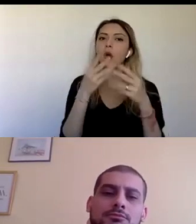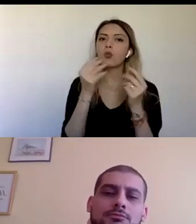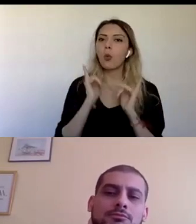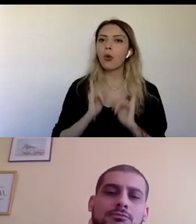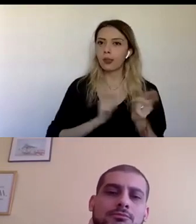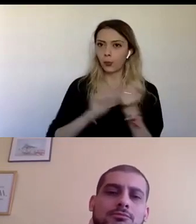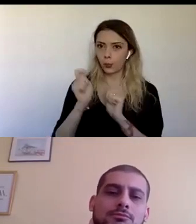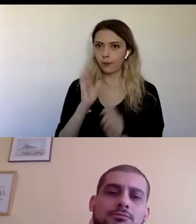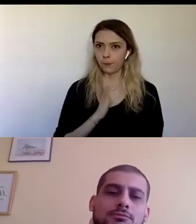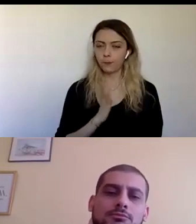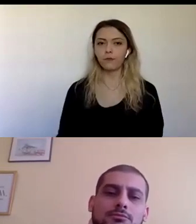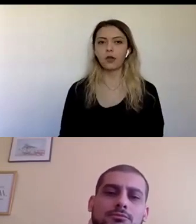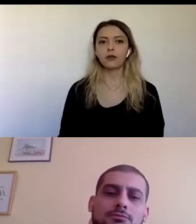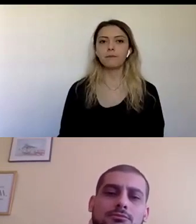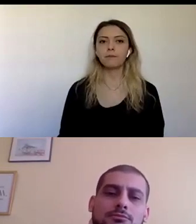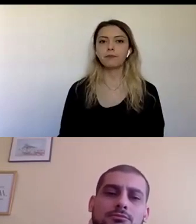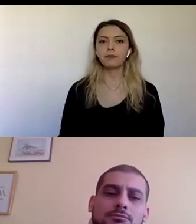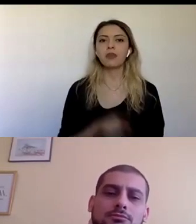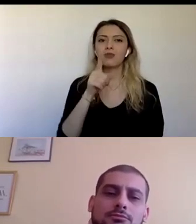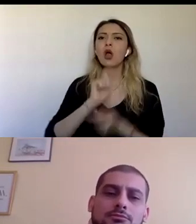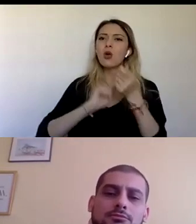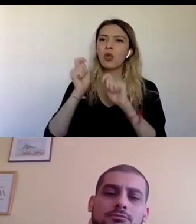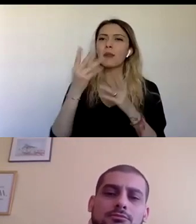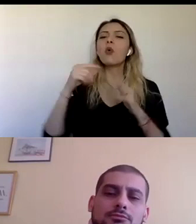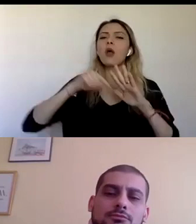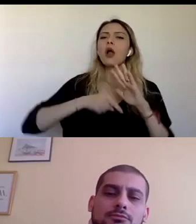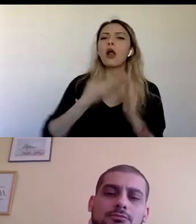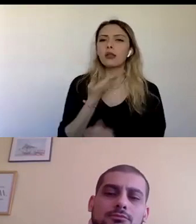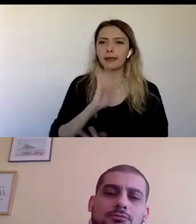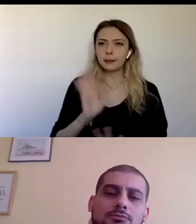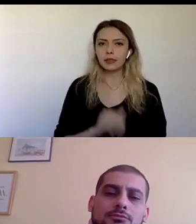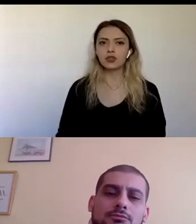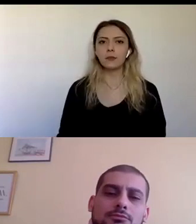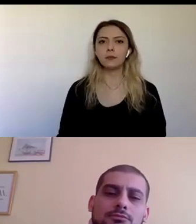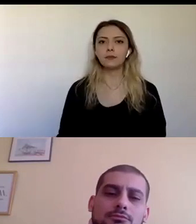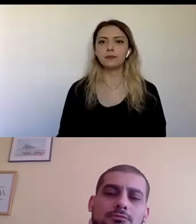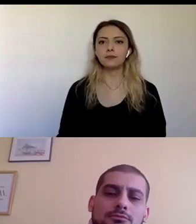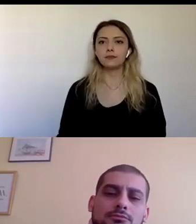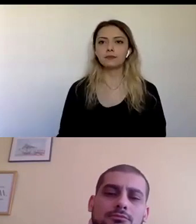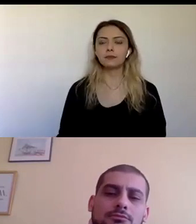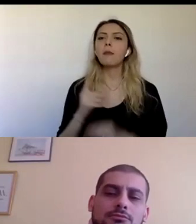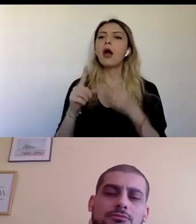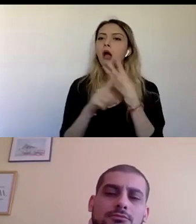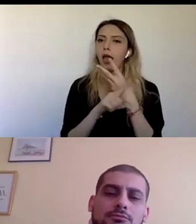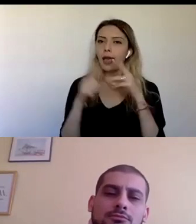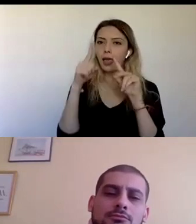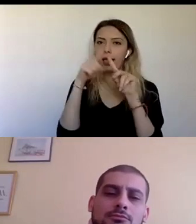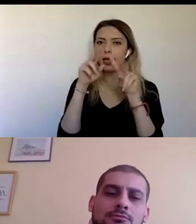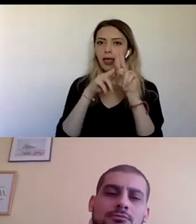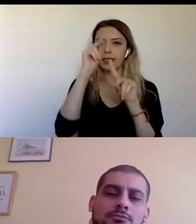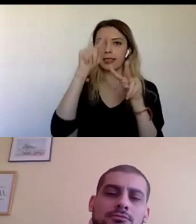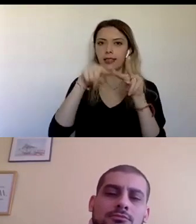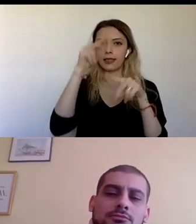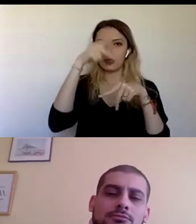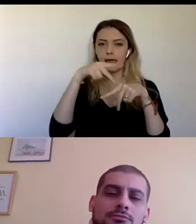araçların kullanımına dair çok ayrıntıya girmedim ama etkiniz bu alanlarda da destekler verdiğini biliyorum. Eğer hani